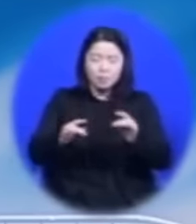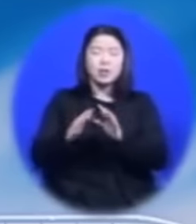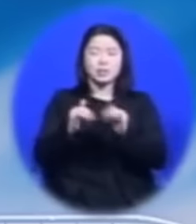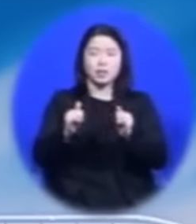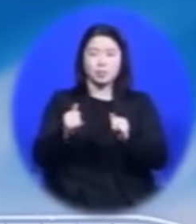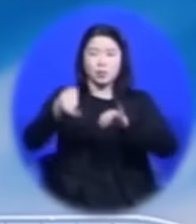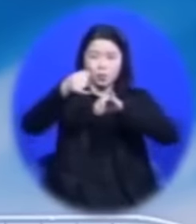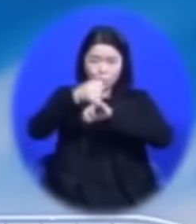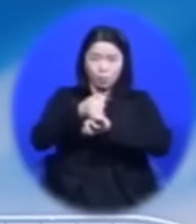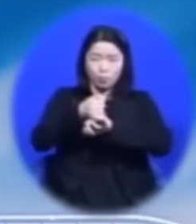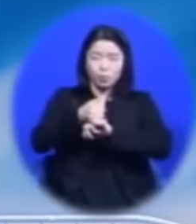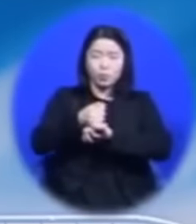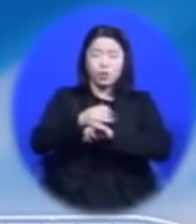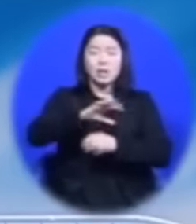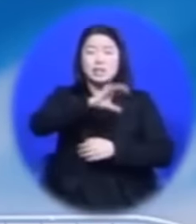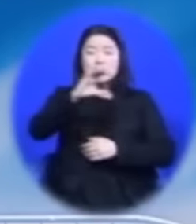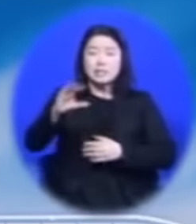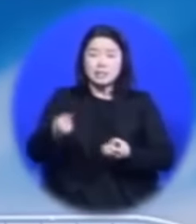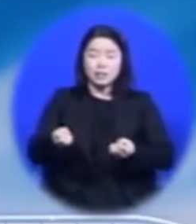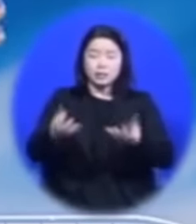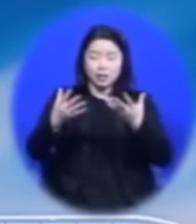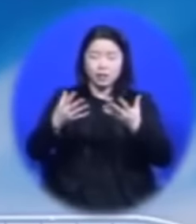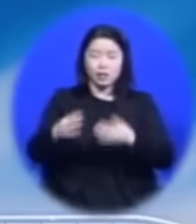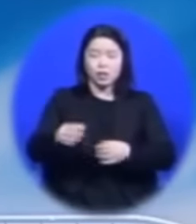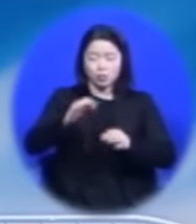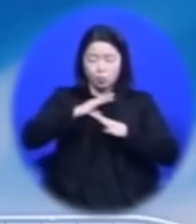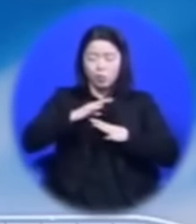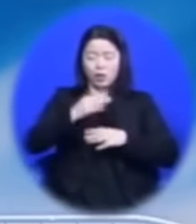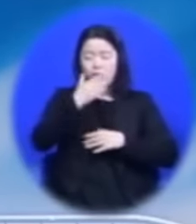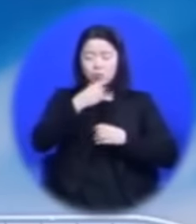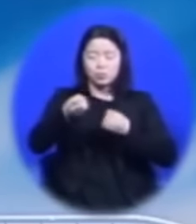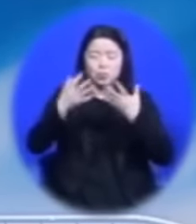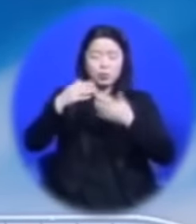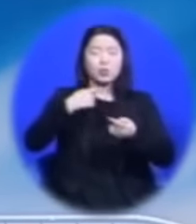반드시 성탄의 놀라운 축복을 다 경험합니다.